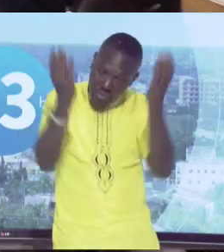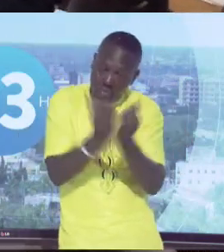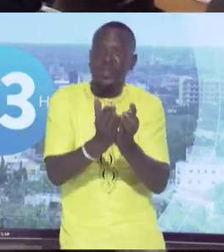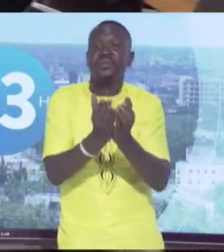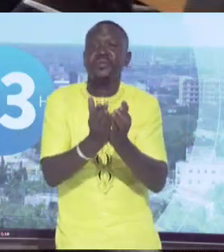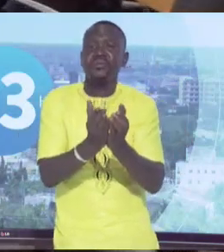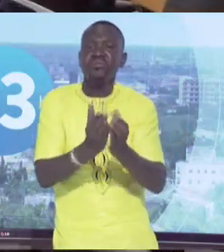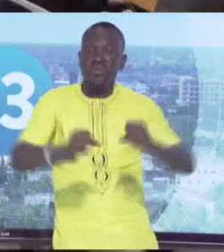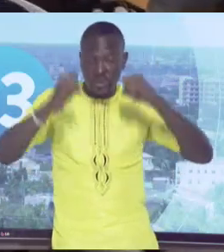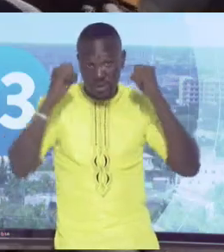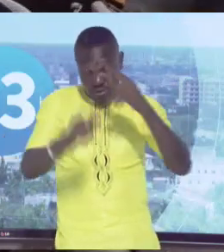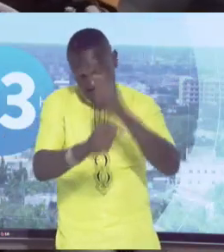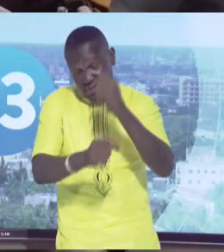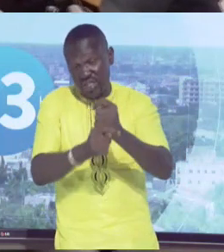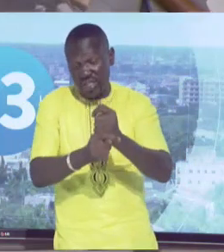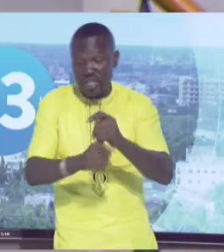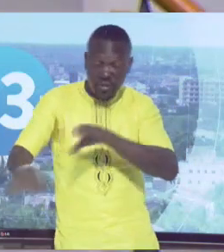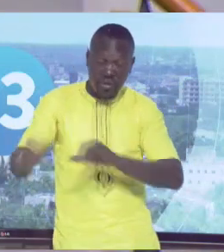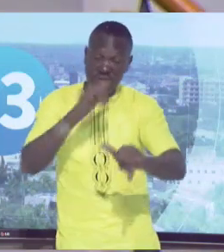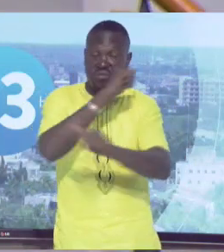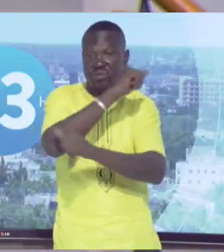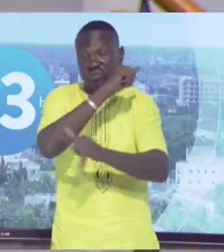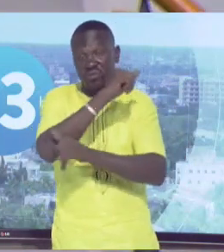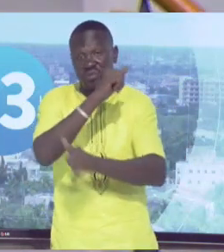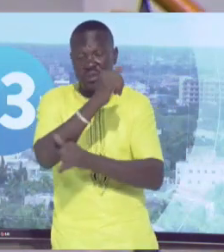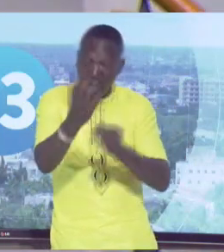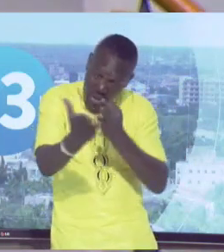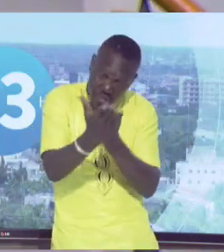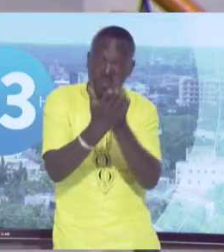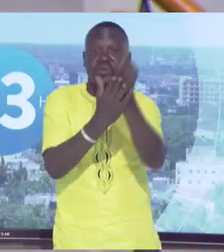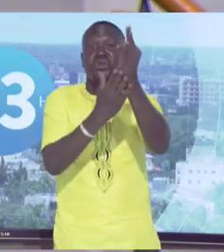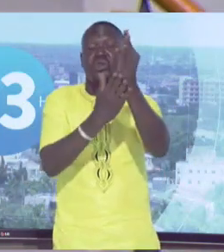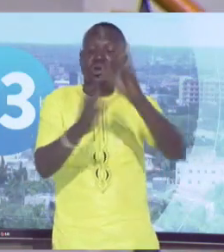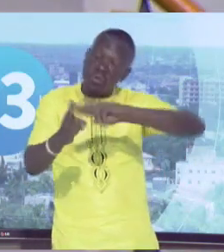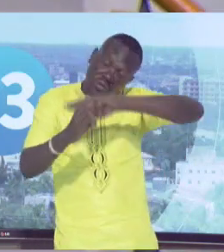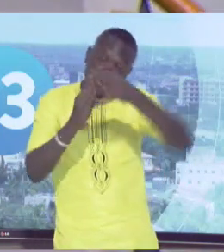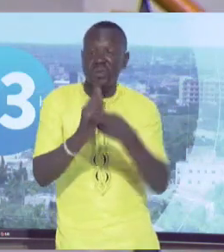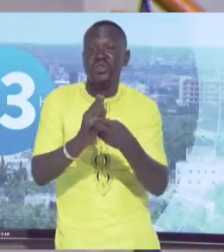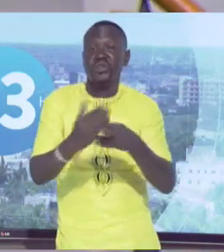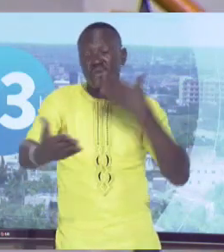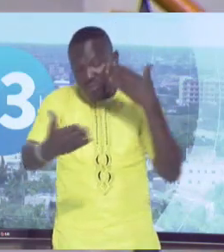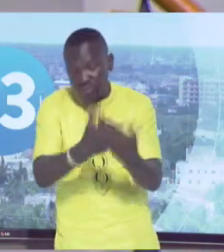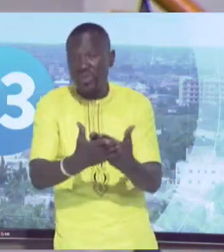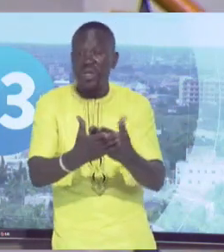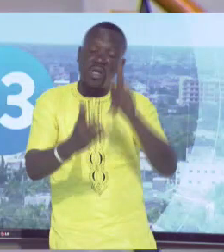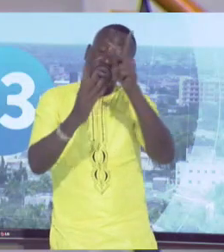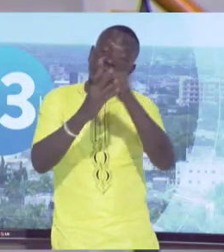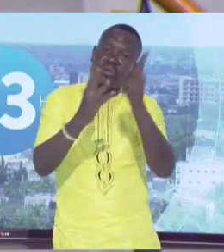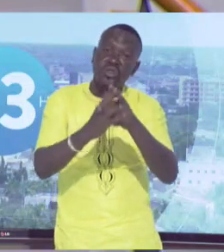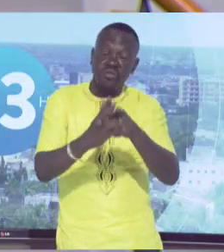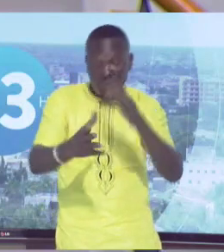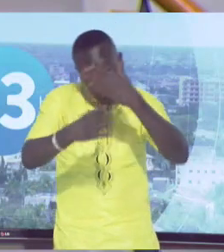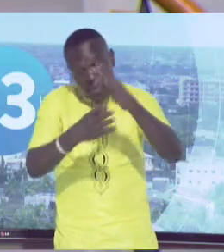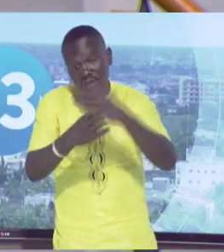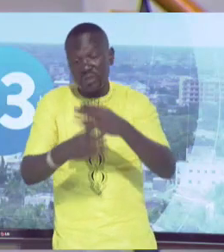Les efforts consentis par le pays des hommes intègres produisent des résultats tangibles, parmi lesquels je voudrais partager